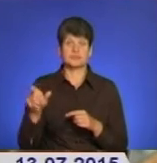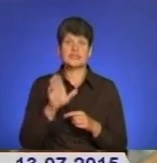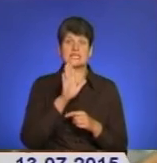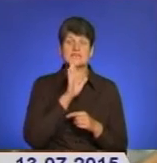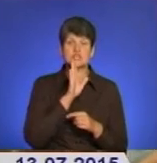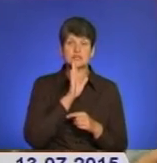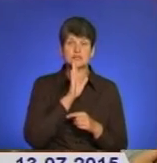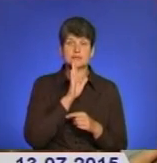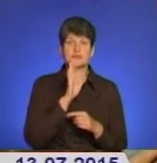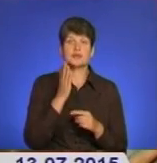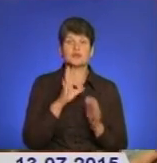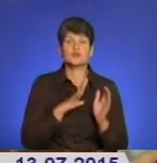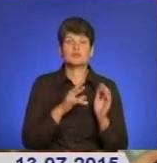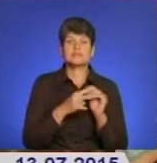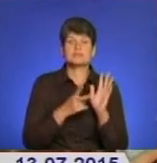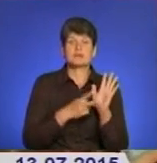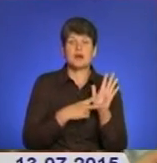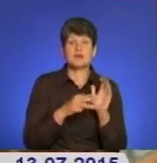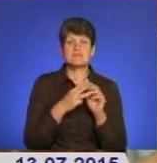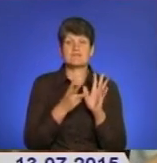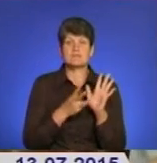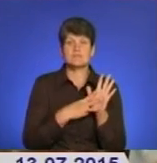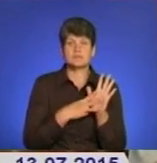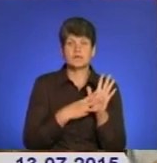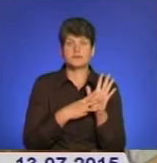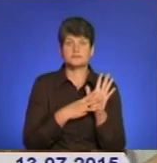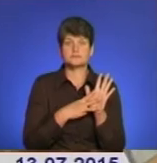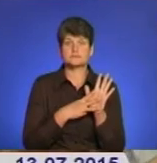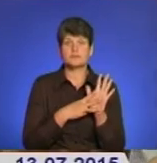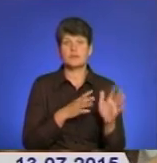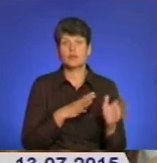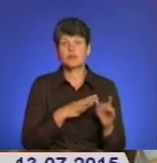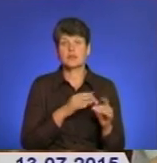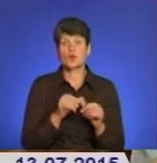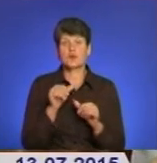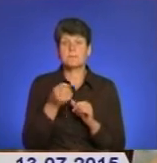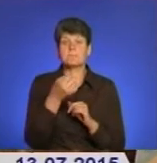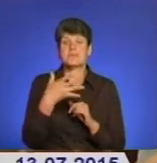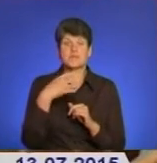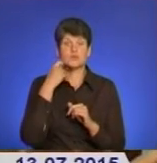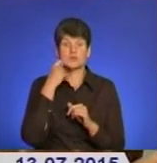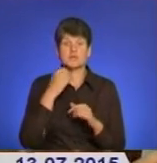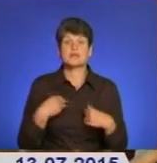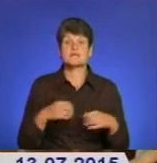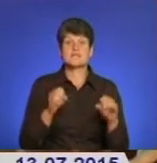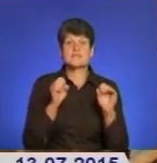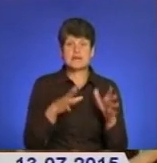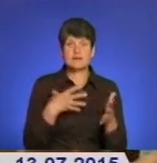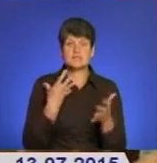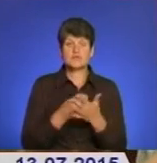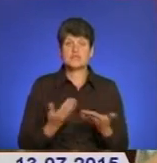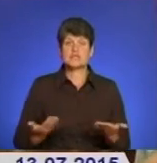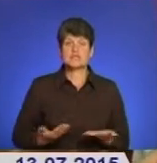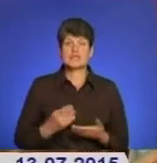дівчата, яким було по 17, по 18, а подеколи по 15 років, котрі віддавали своє життя за